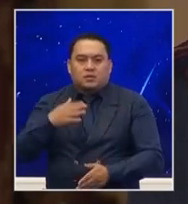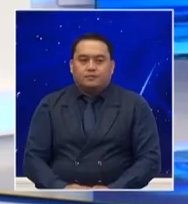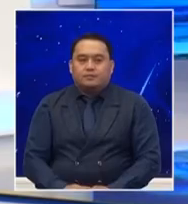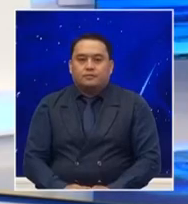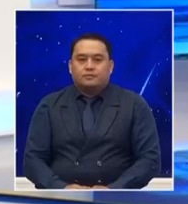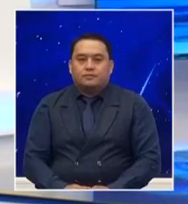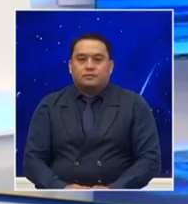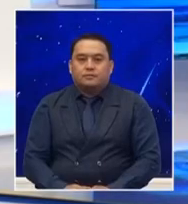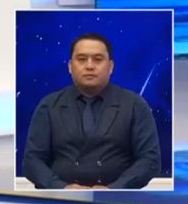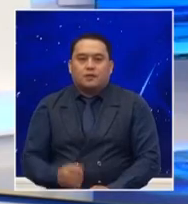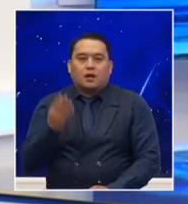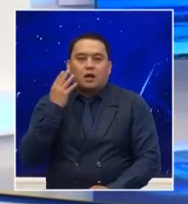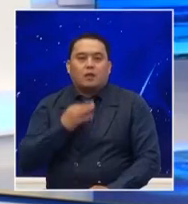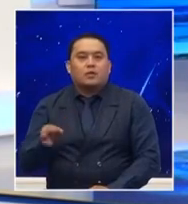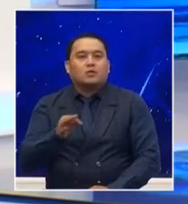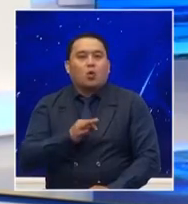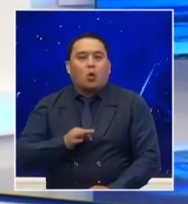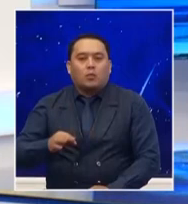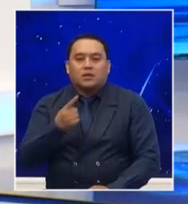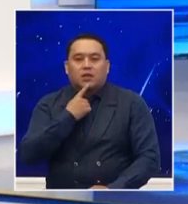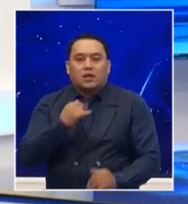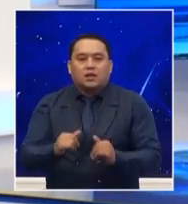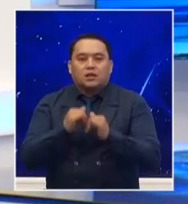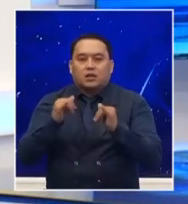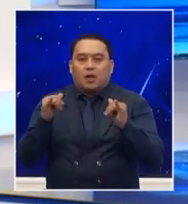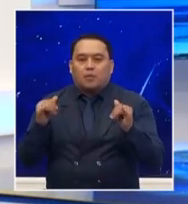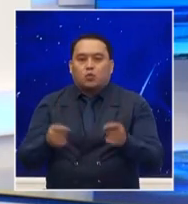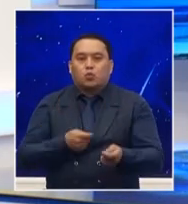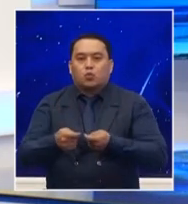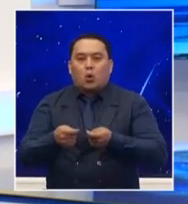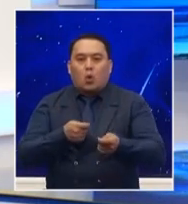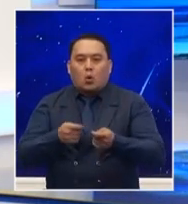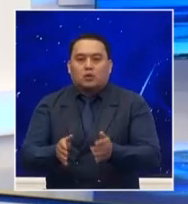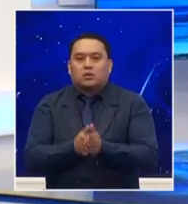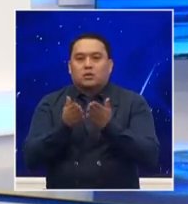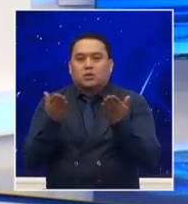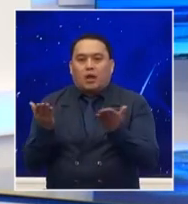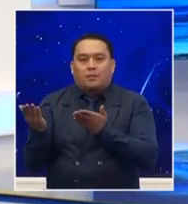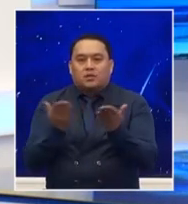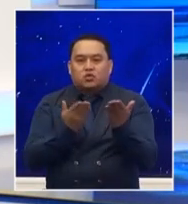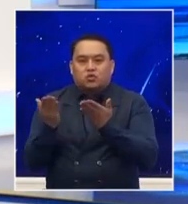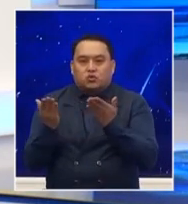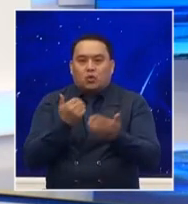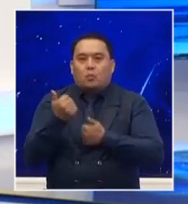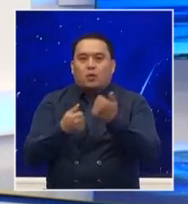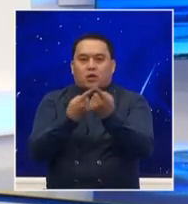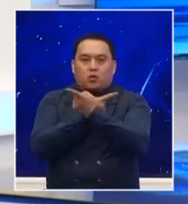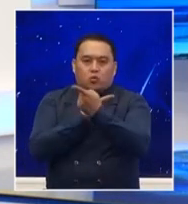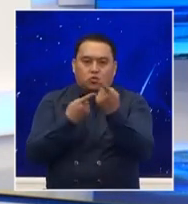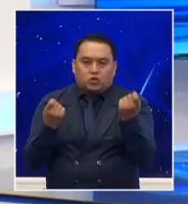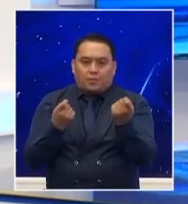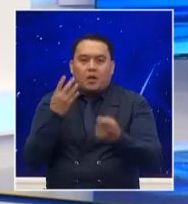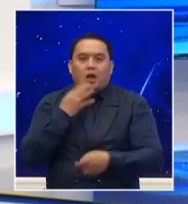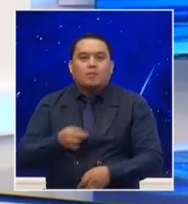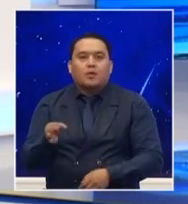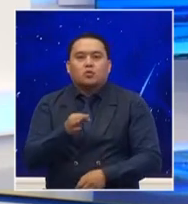біздің. Қапы қалмаңыз, оқырман. Облыстық тілдерді дамыту басқармасы кітап құмарлары арасында байқау жариялайды. Яғни Жетісу